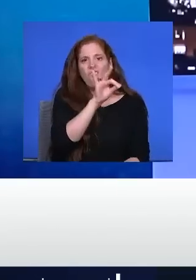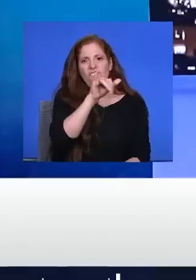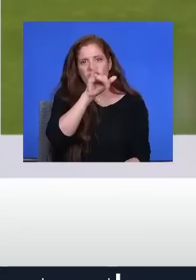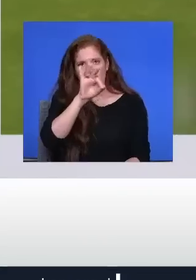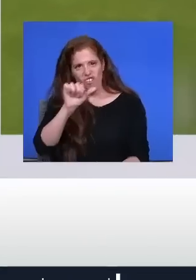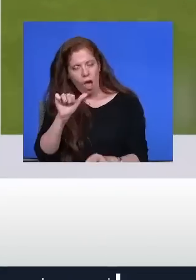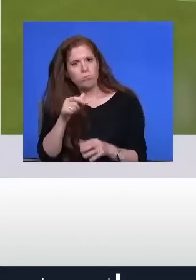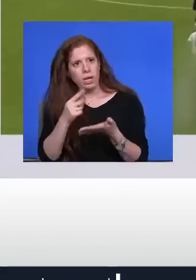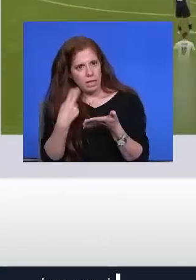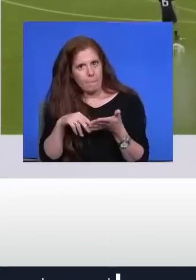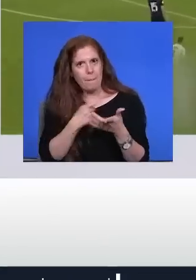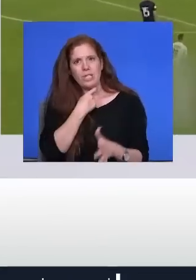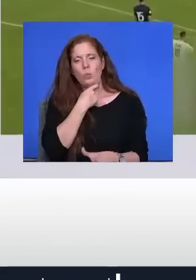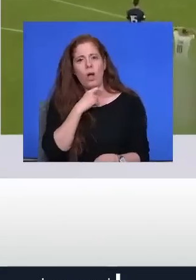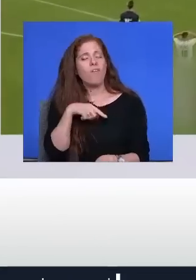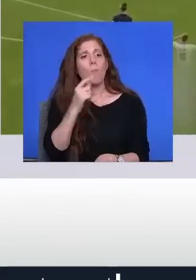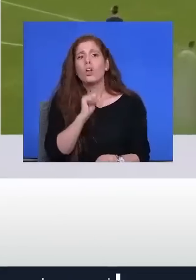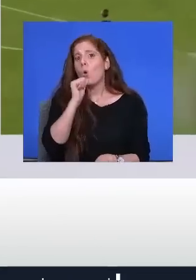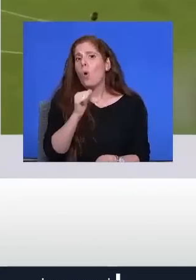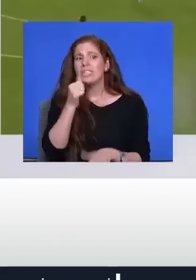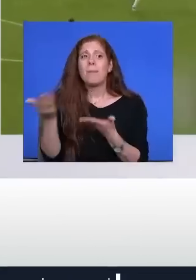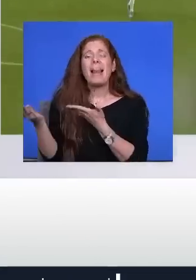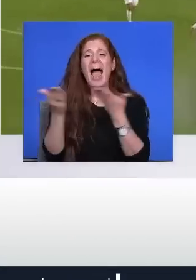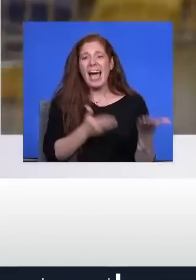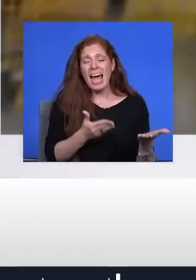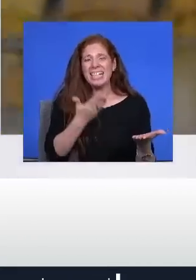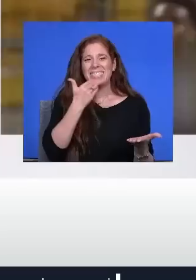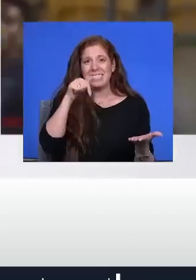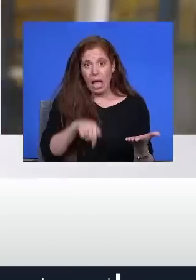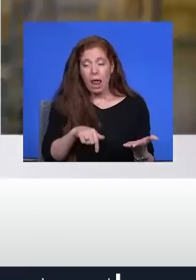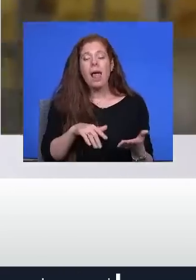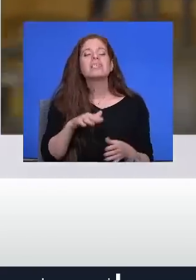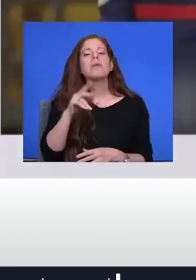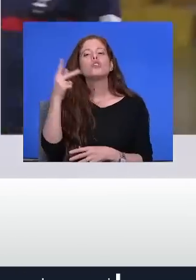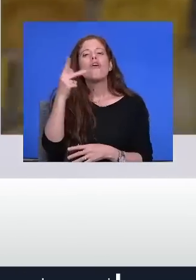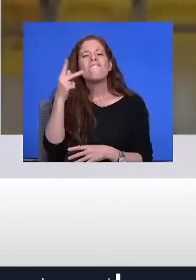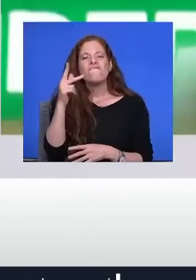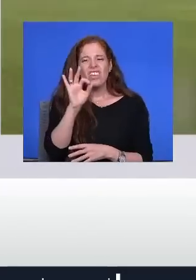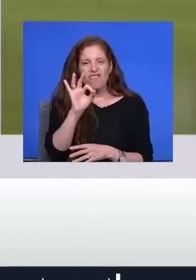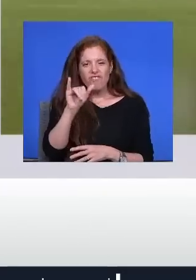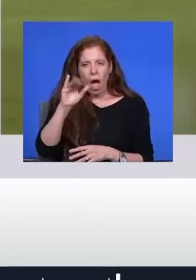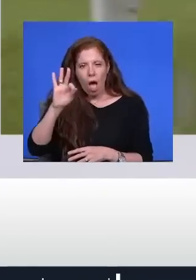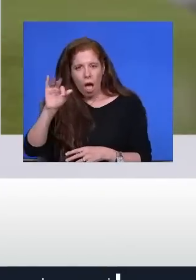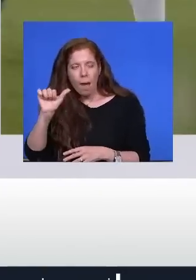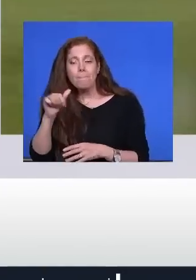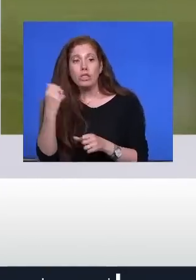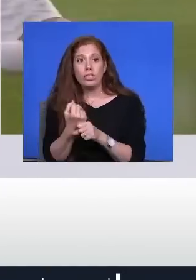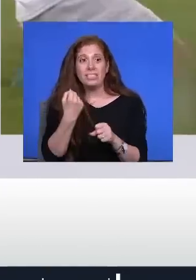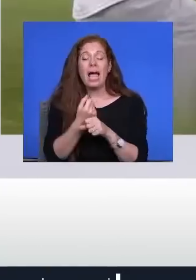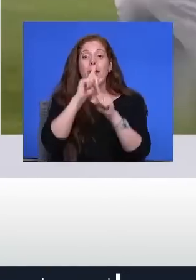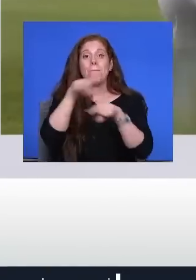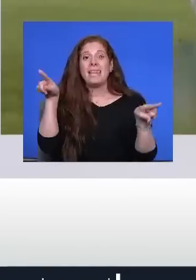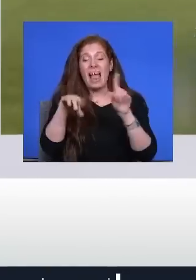אמר, אני לא רוצה לארח את ישראל בבלי. אז מה שפיפ"א עשתה זה, היא ביטלה את ההגרלה, גם את זה חשפנו בסוף